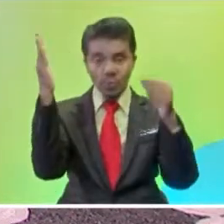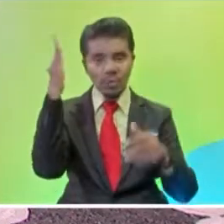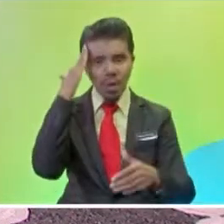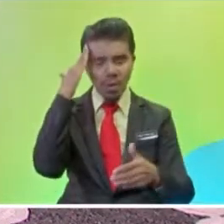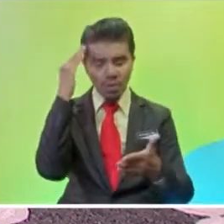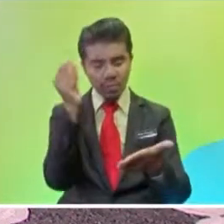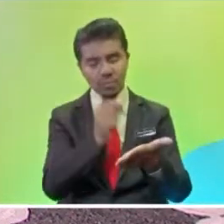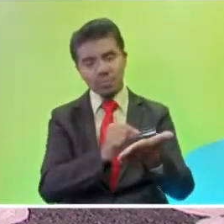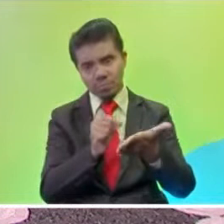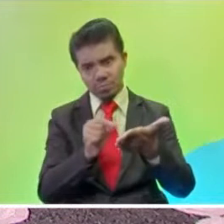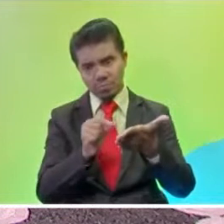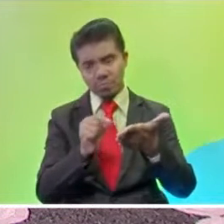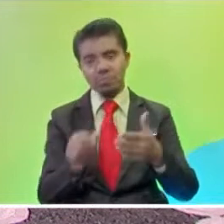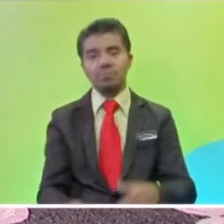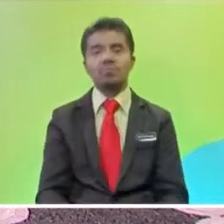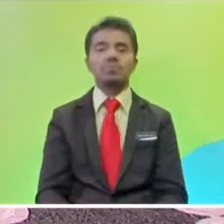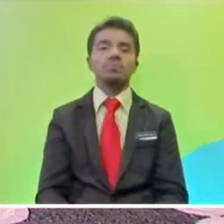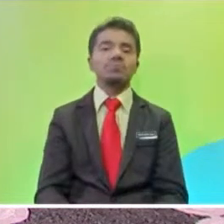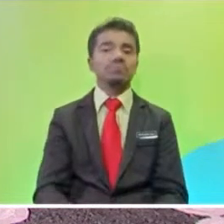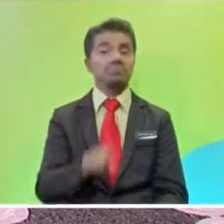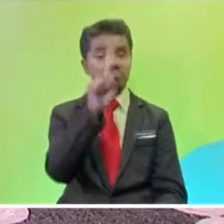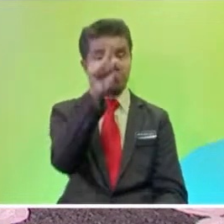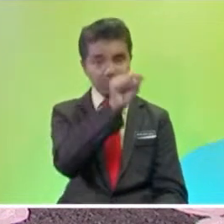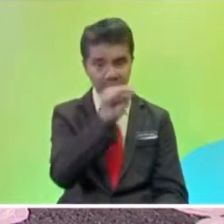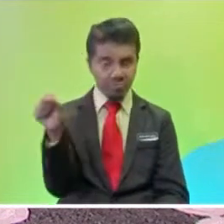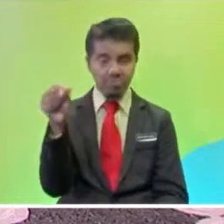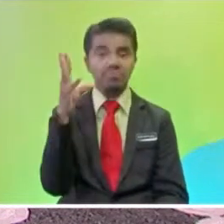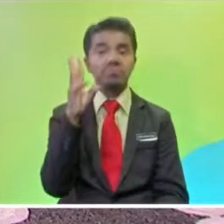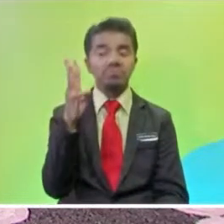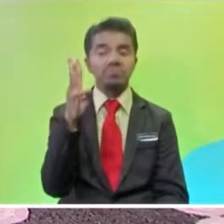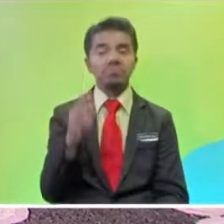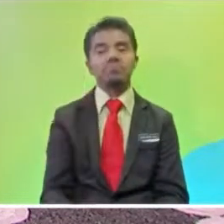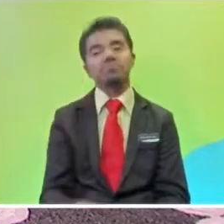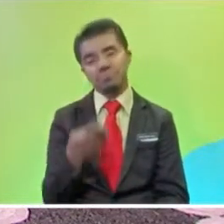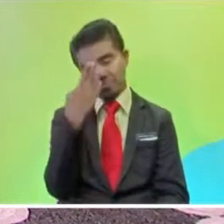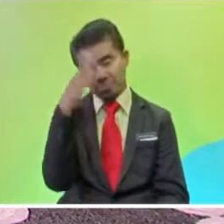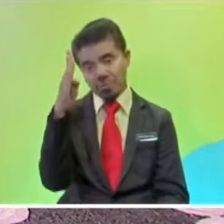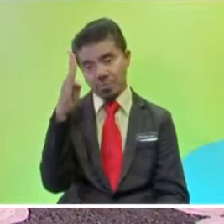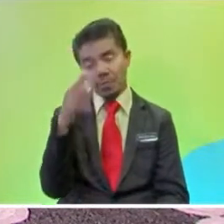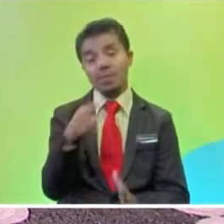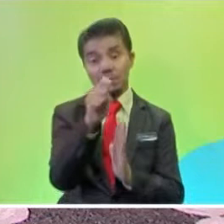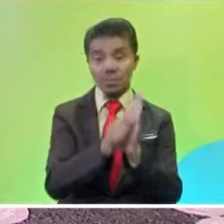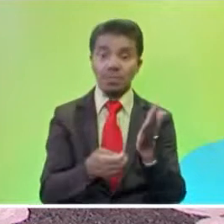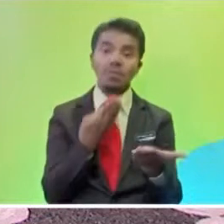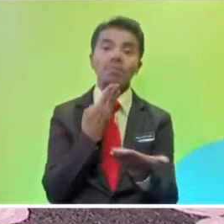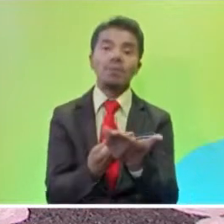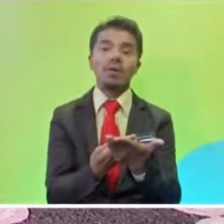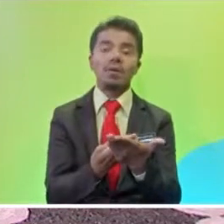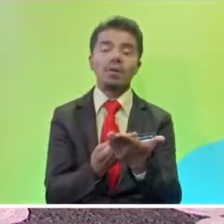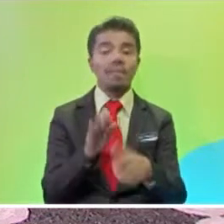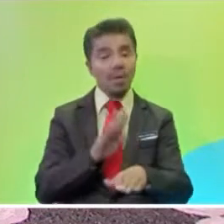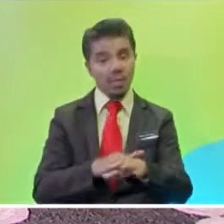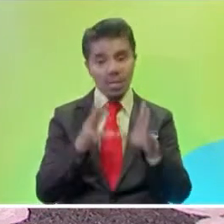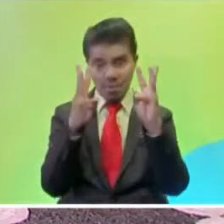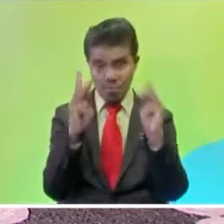Di sekolah ada stan investasi satu season 6 dan berikanlah yang terbaik untuk murid-murid itu lebih bersemangat untuk melakukan aktivitas di